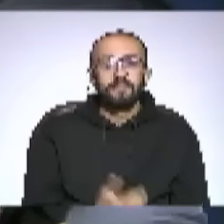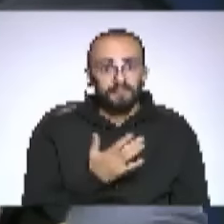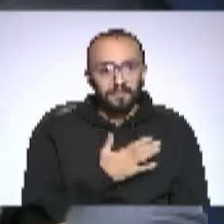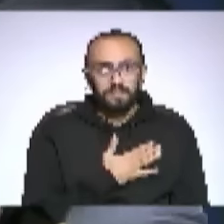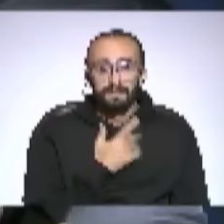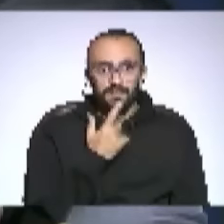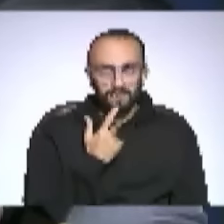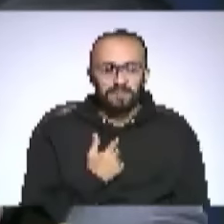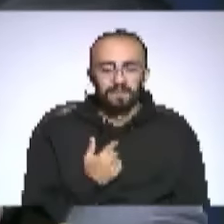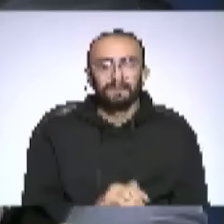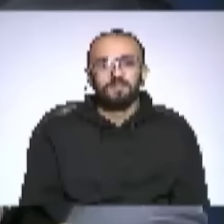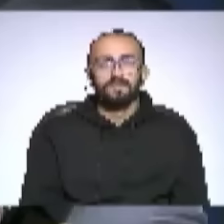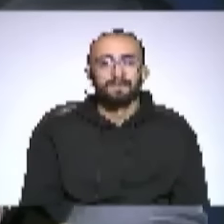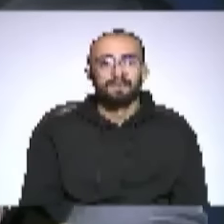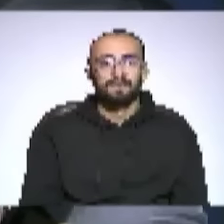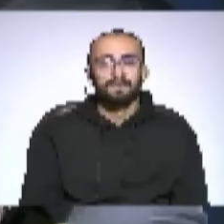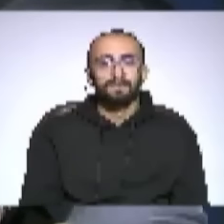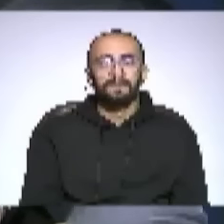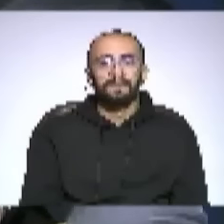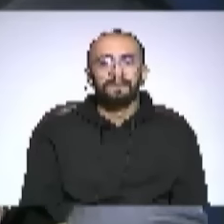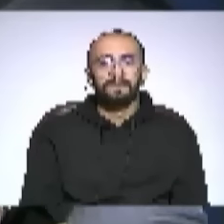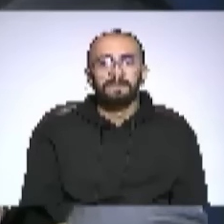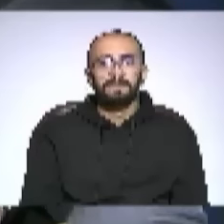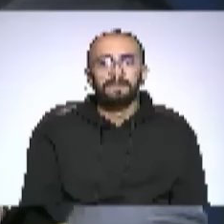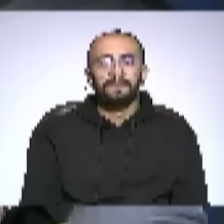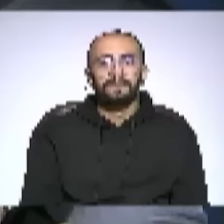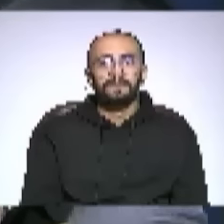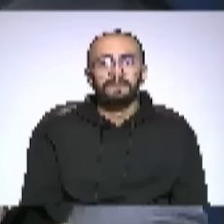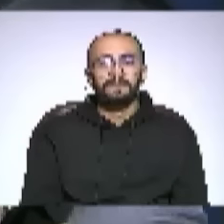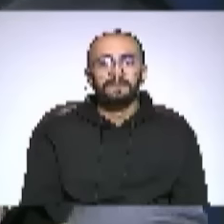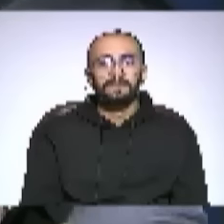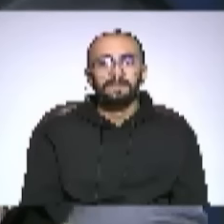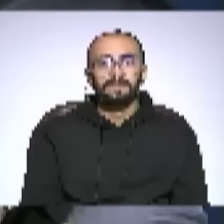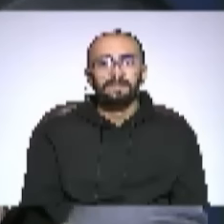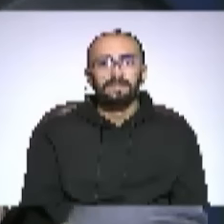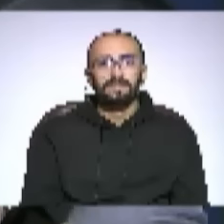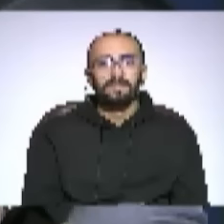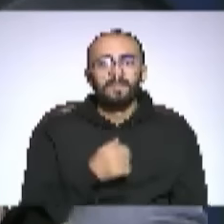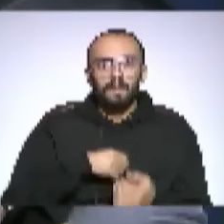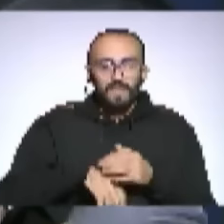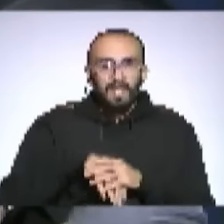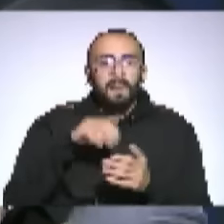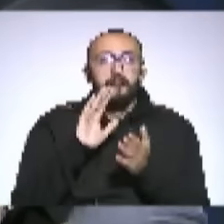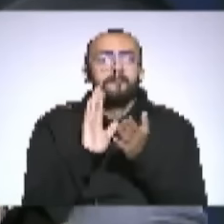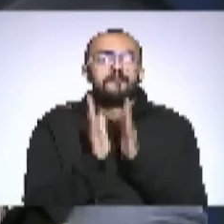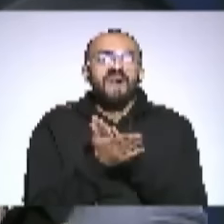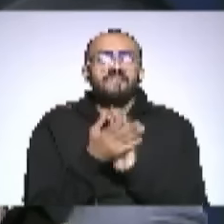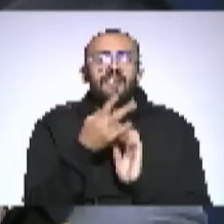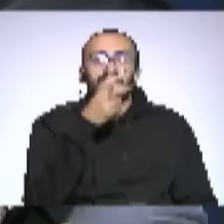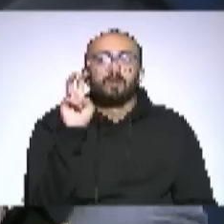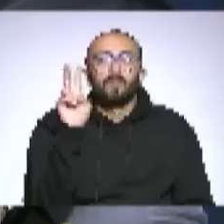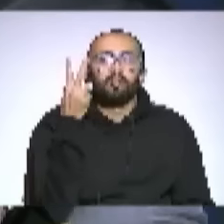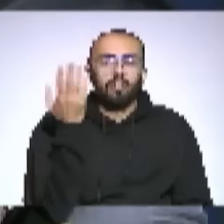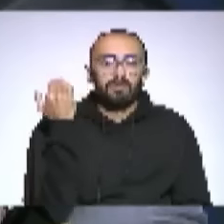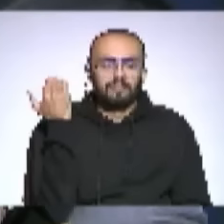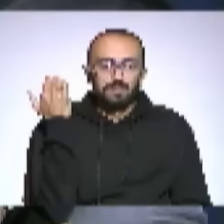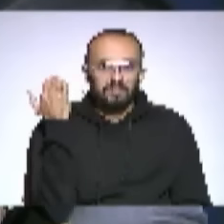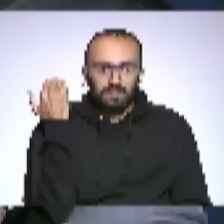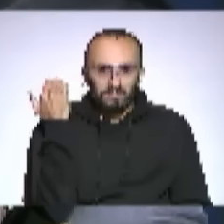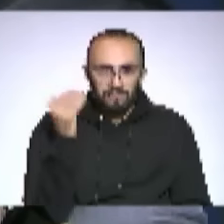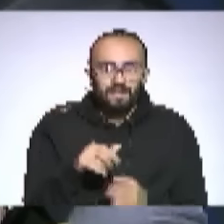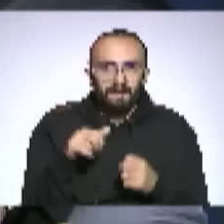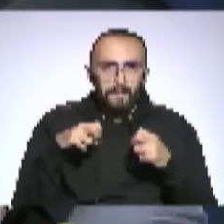حبيبي تحت امرك تعيش يا سيدنا مامرش عليك ظالم بقول لك يا سيدنا انا فتح ملف من 2017 في مطرانيه